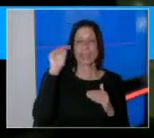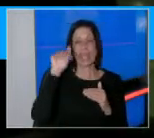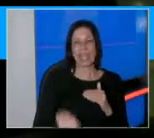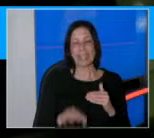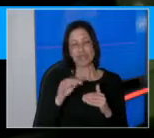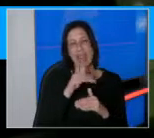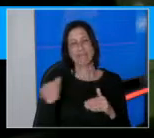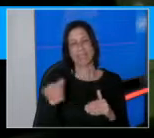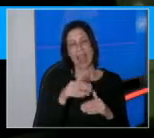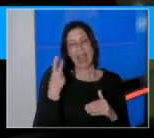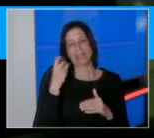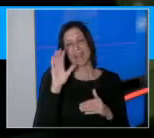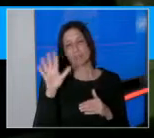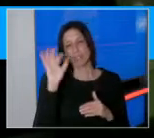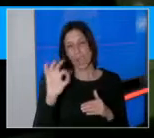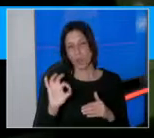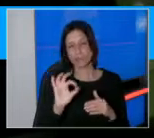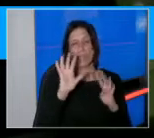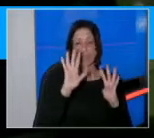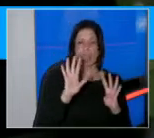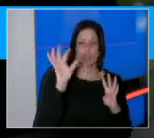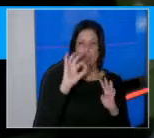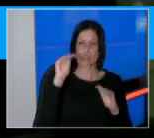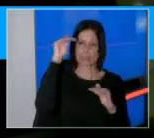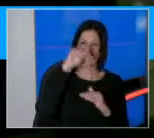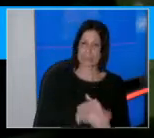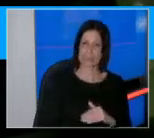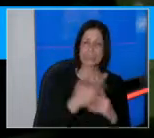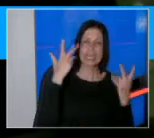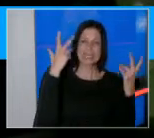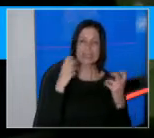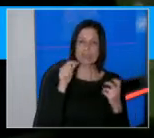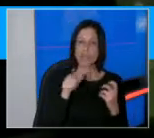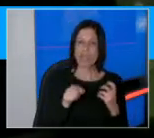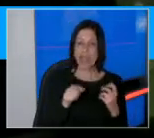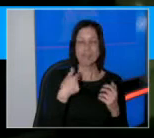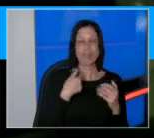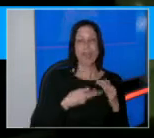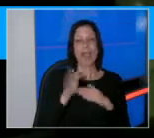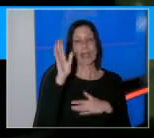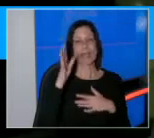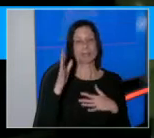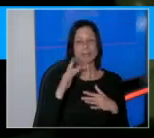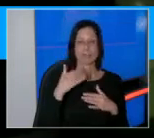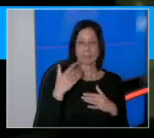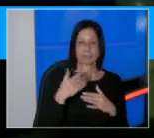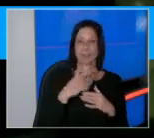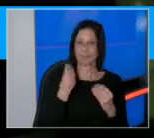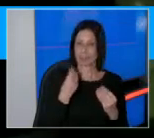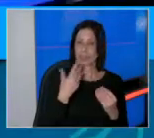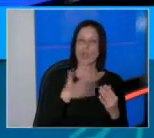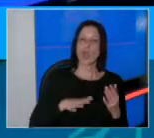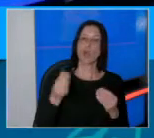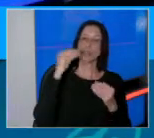של האבטלה מ-25% ל-9%. כלומר, הציפיות האלה של הנה אנחנו הולכים להתגבר... אבל תן לי רגע להכניס לך